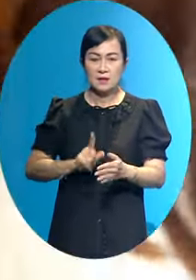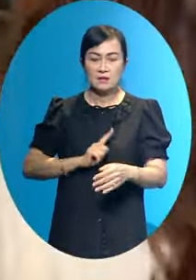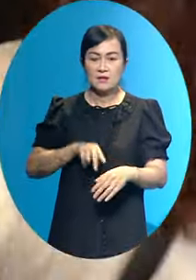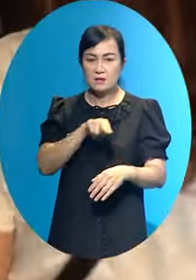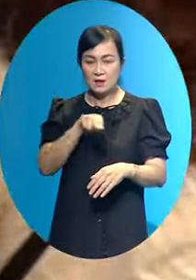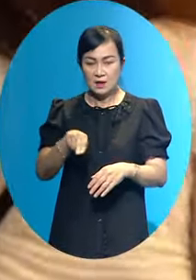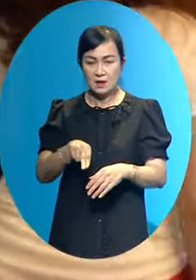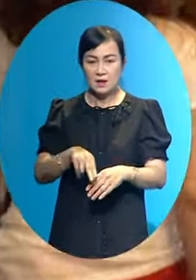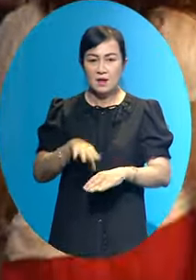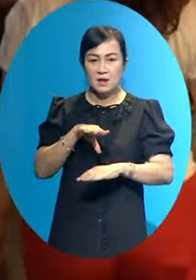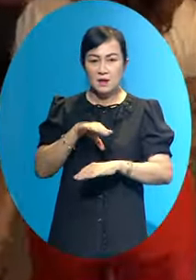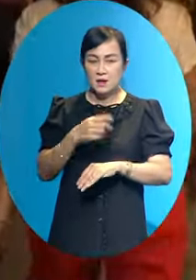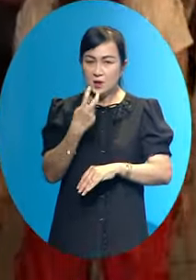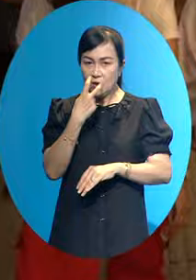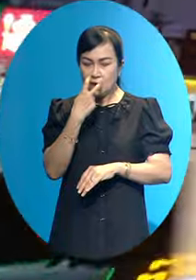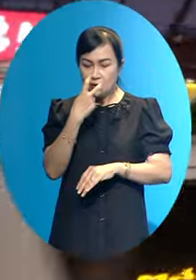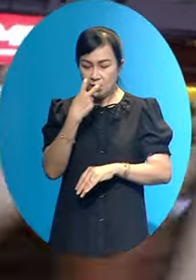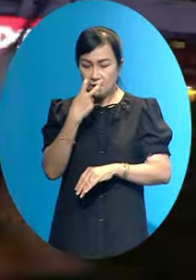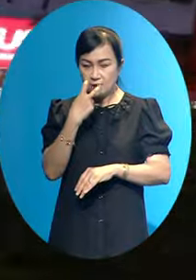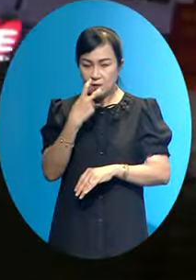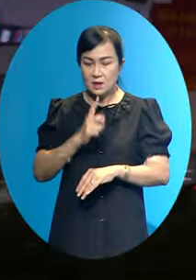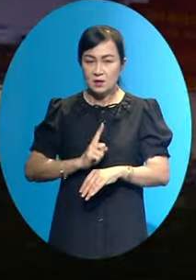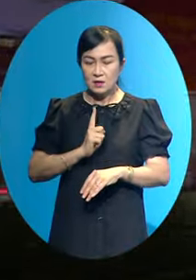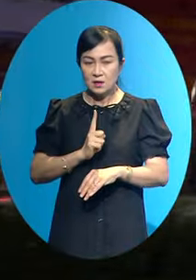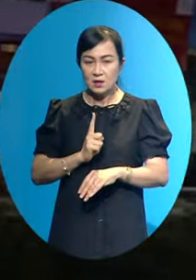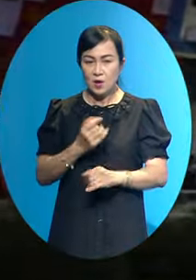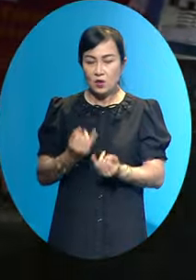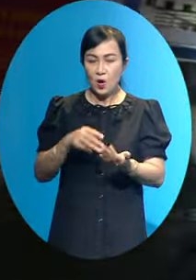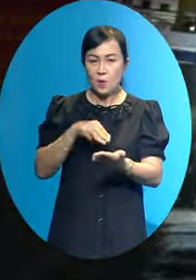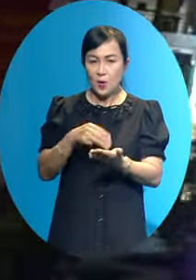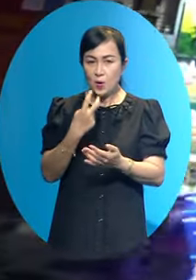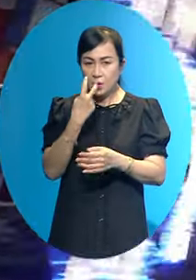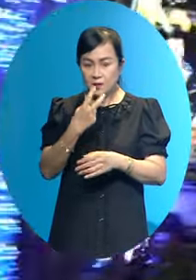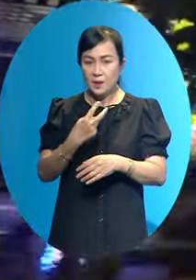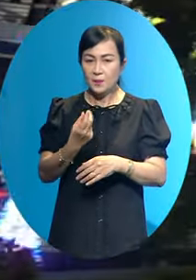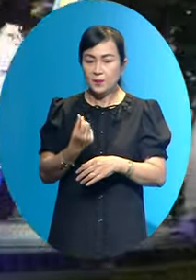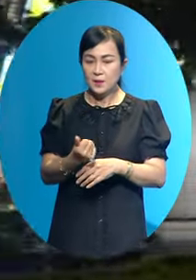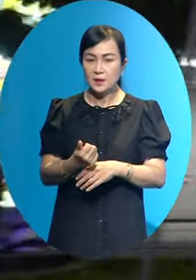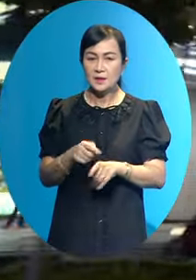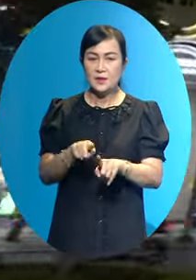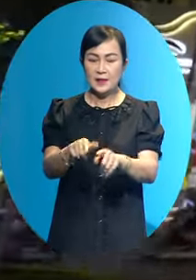Thực khách có thể tìm kiếm quán, đặt bàn, chọn món, xem giá cả, thanh toán qua app.